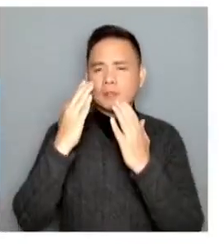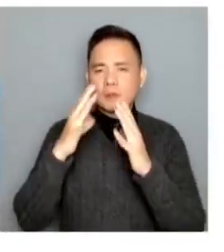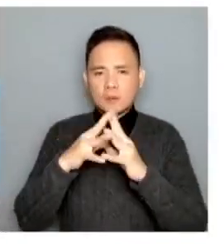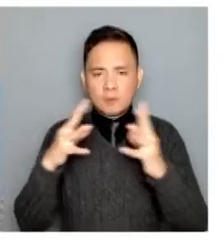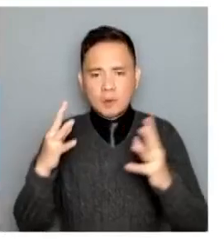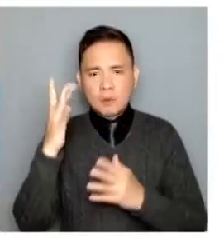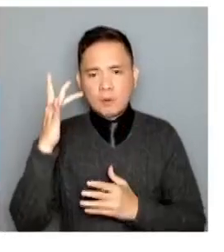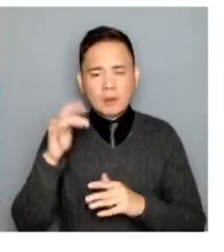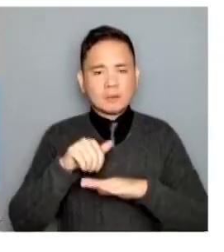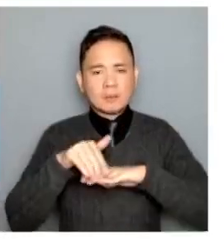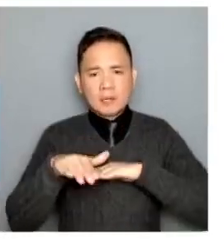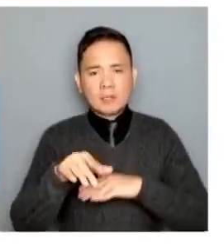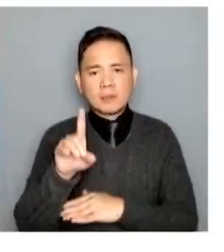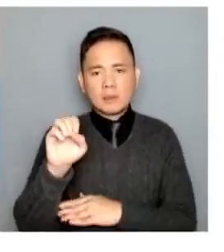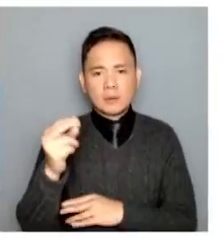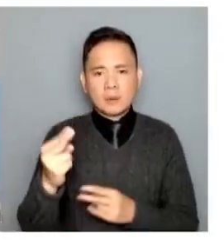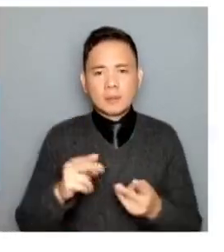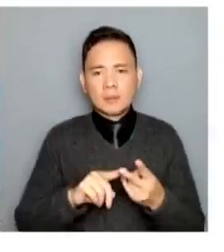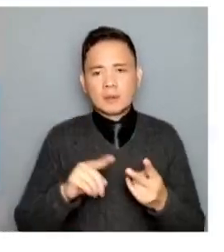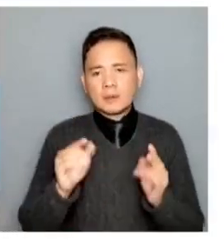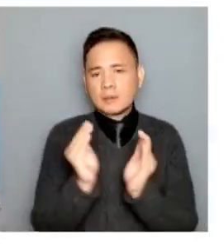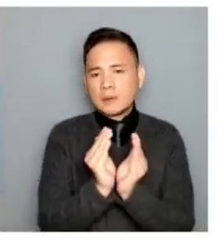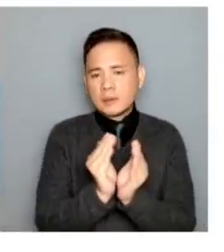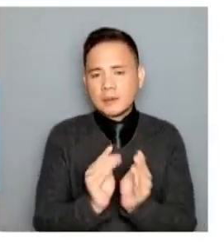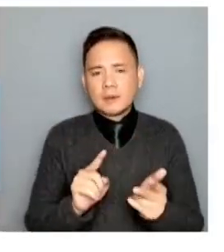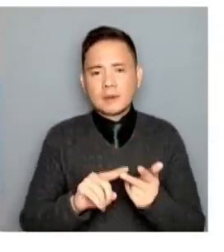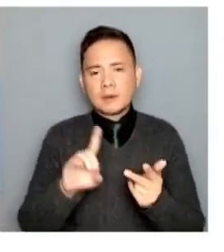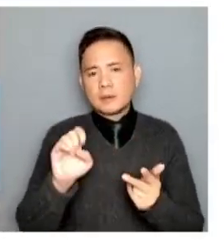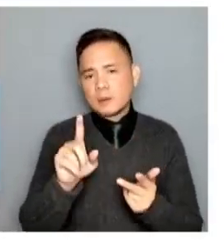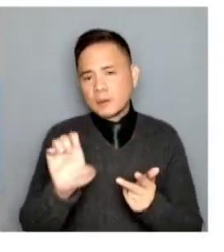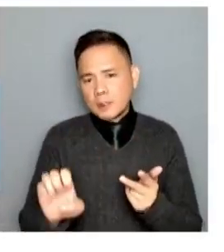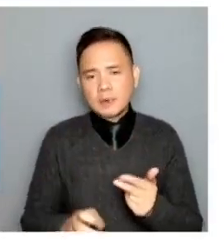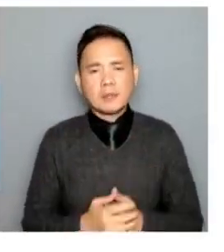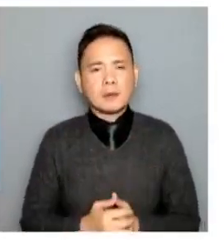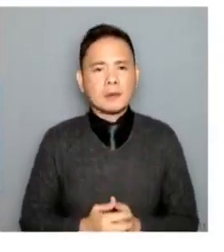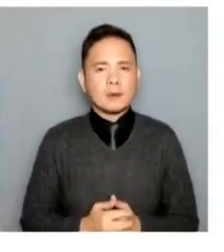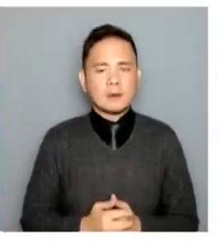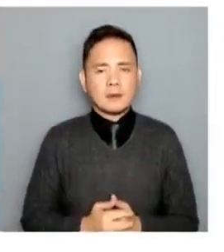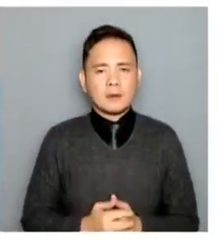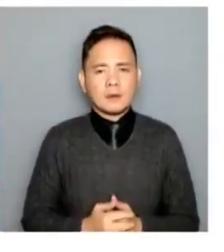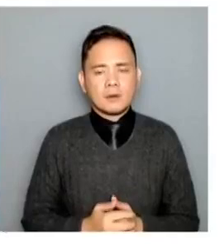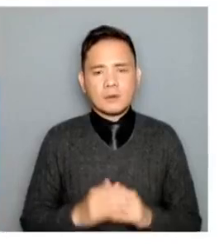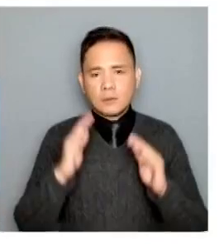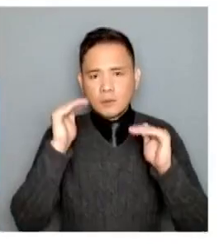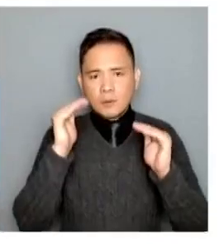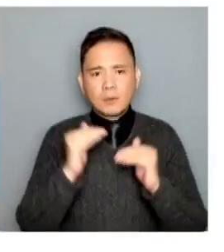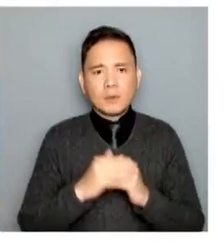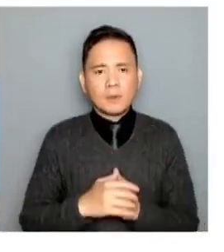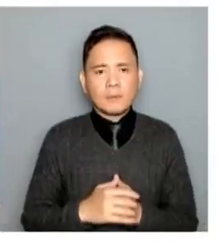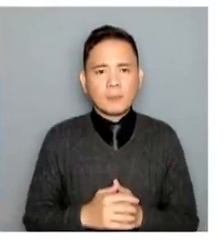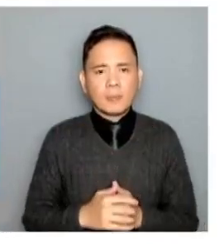pinadala po ang DOH, pinadala ang DSWD, pinadala ang DOLE. Siguro po, kailangan lang na